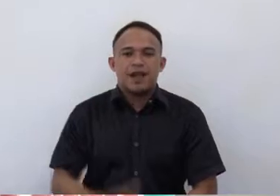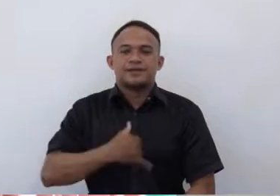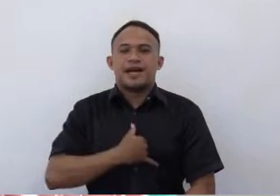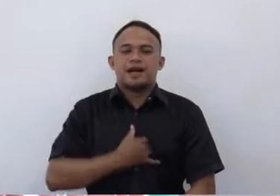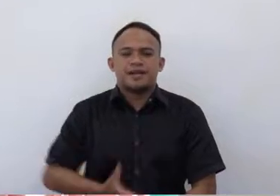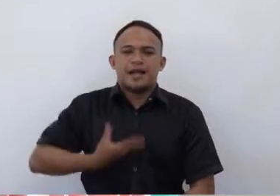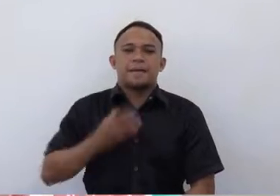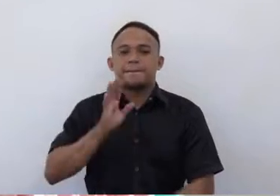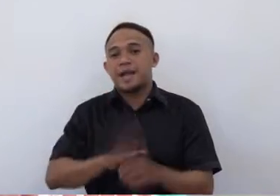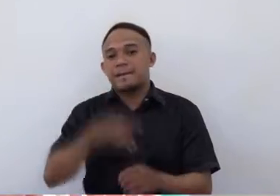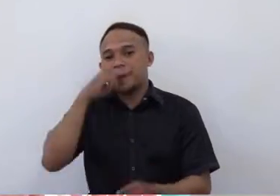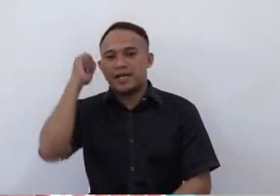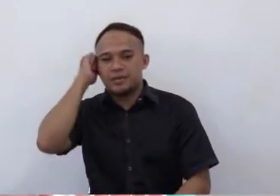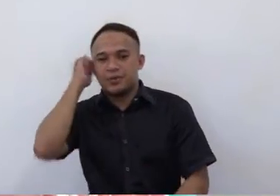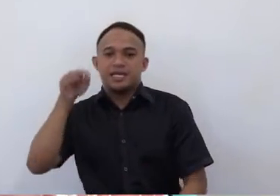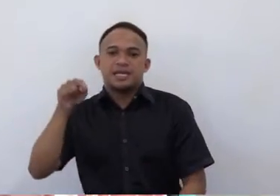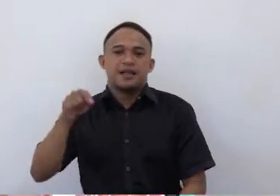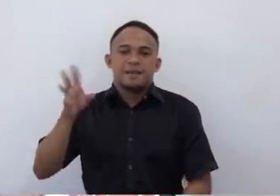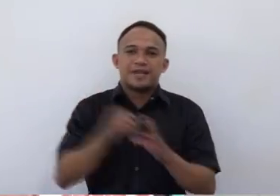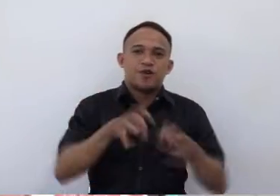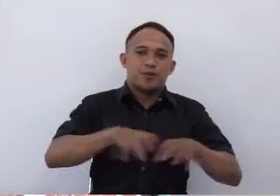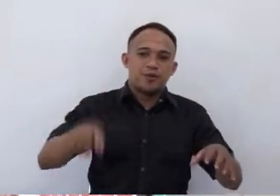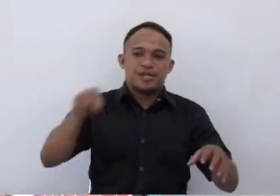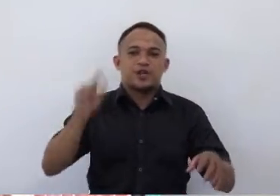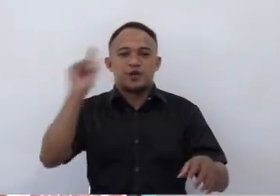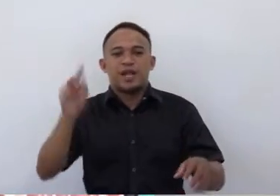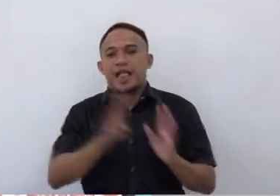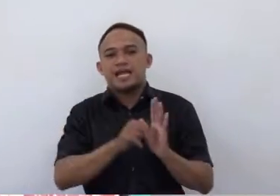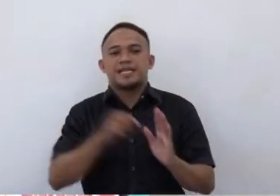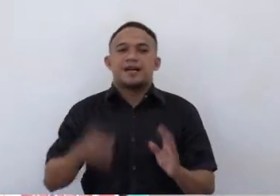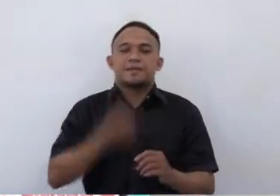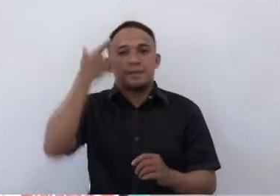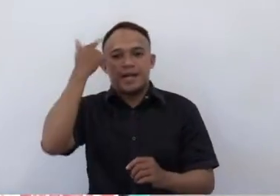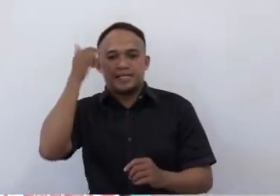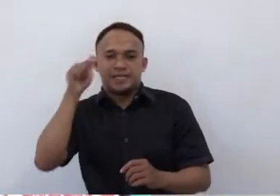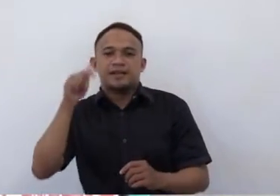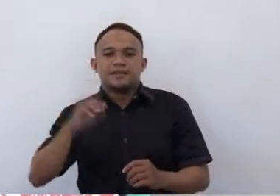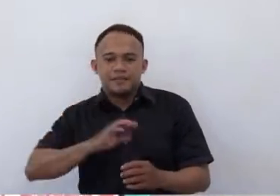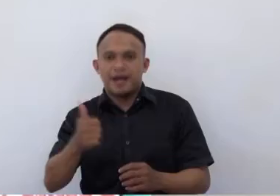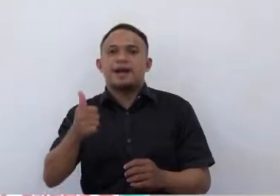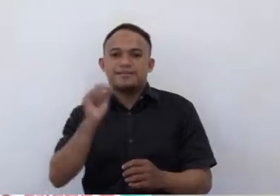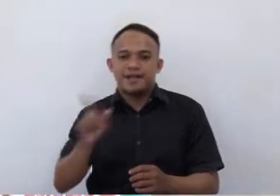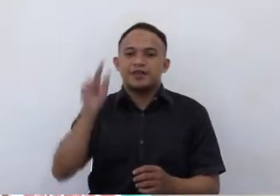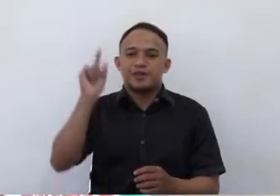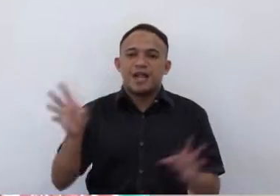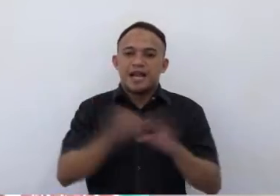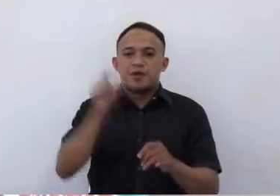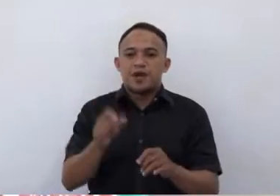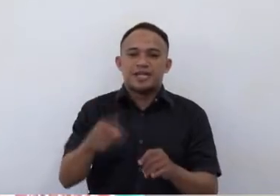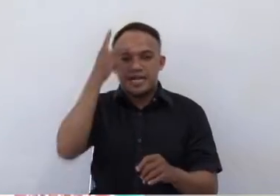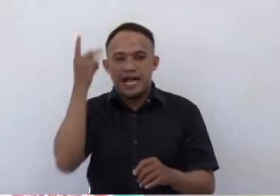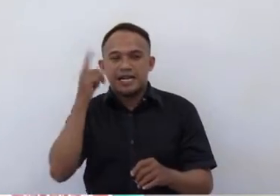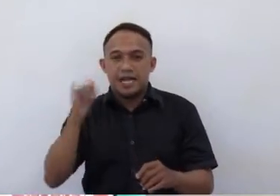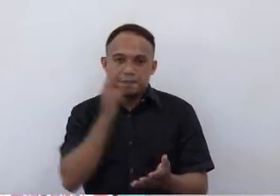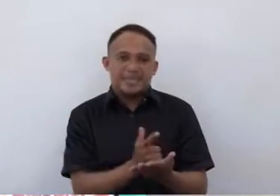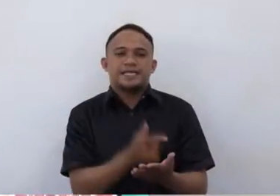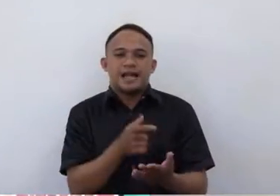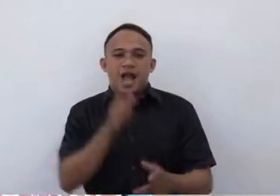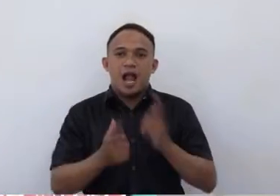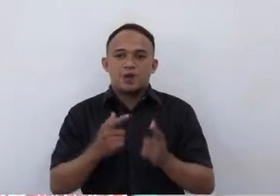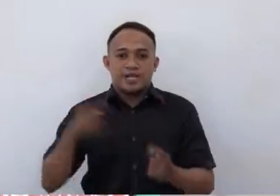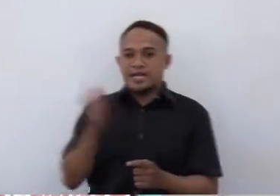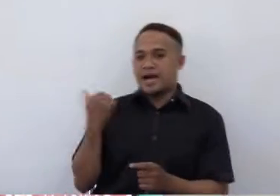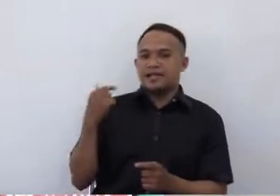banjir, banyak sekali produksinya, maka pasti akan diseleksi mana yang berkualitas. Nah,